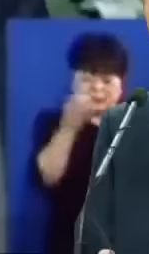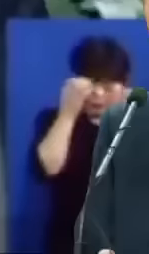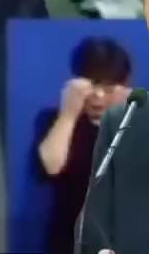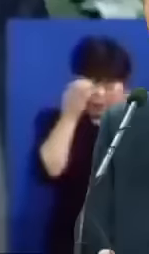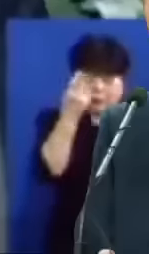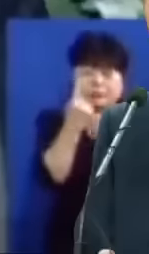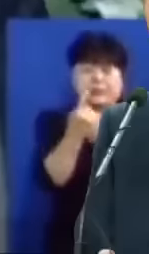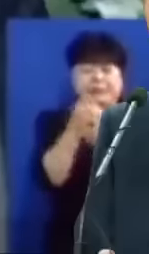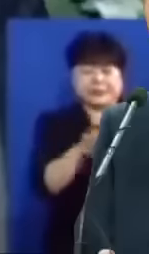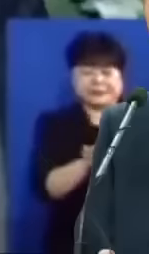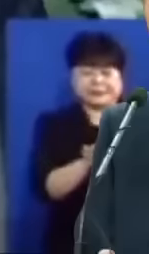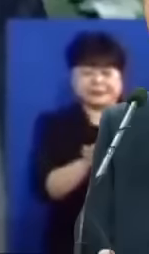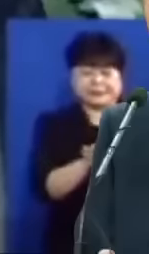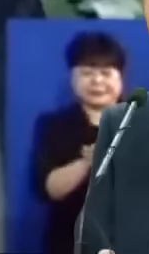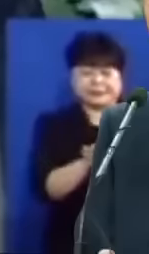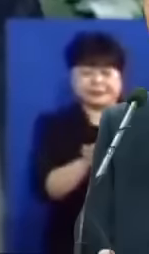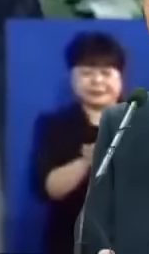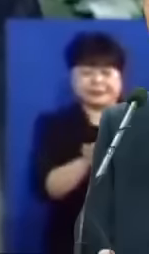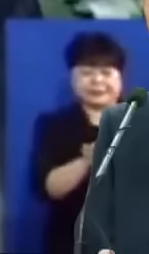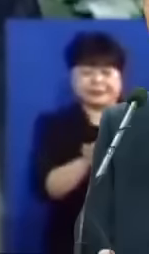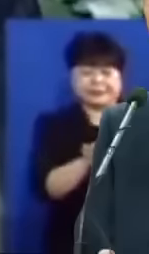고통으로부터 다가온 것입니다.